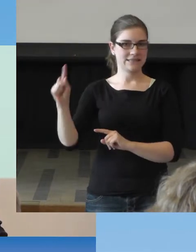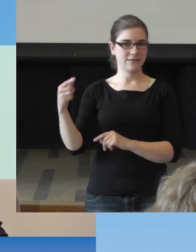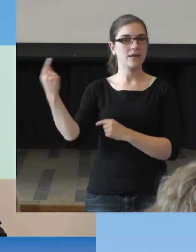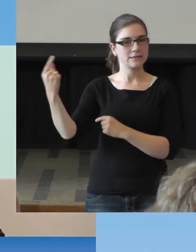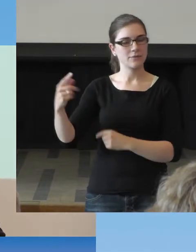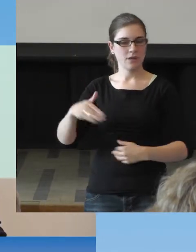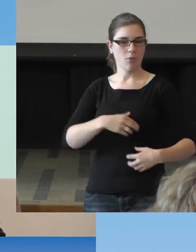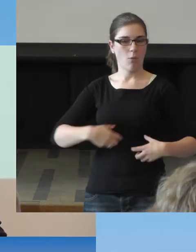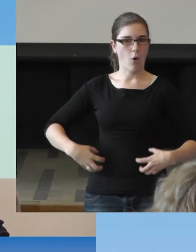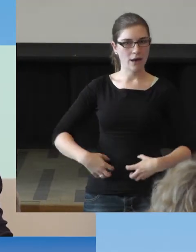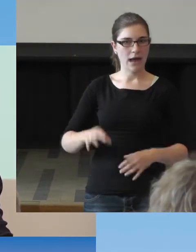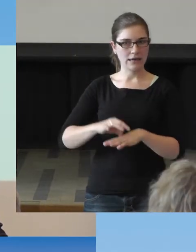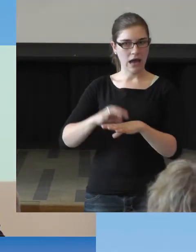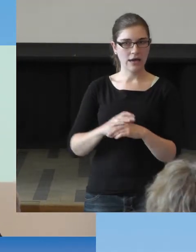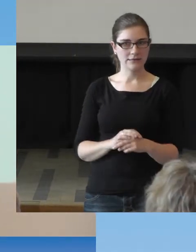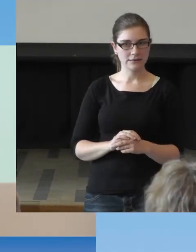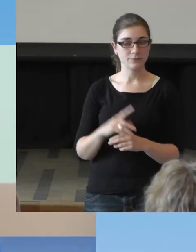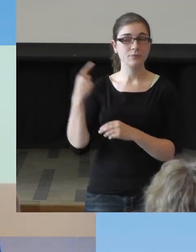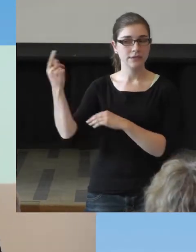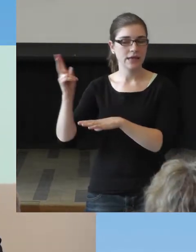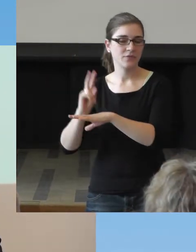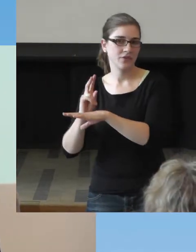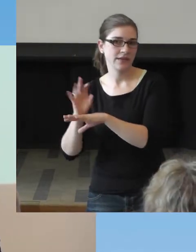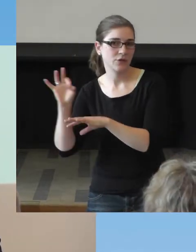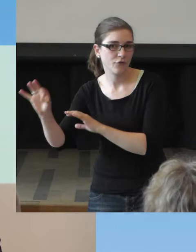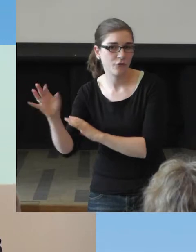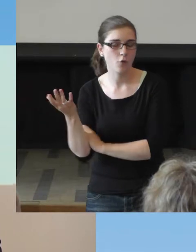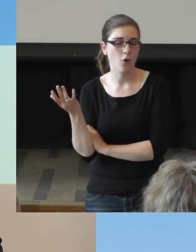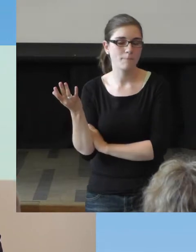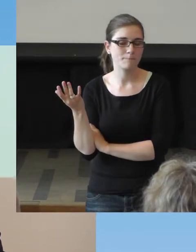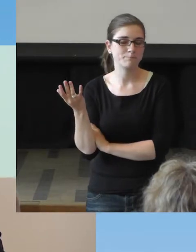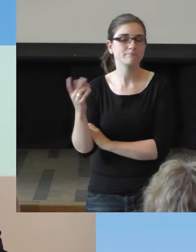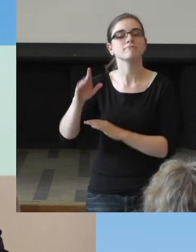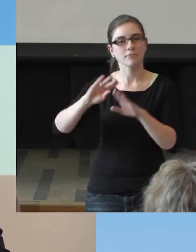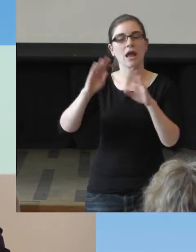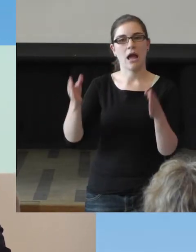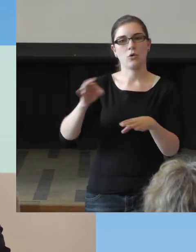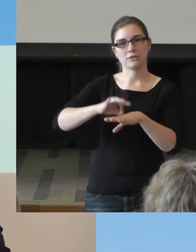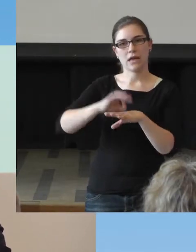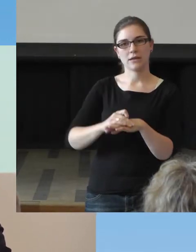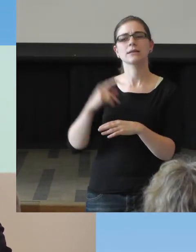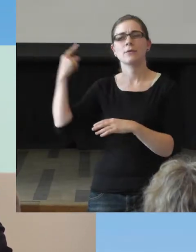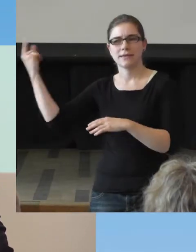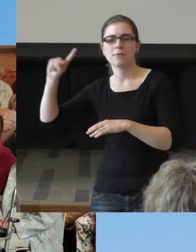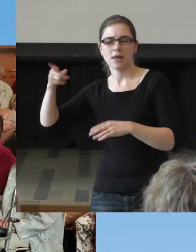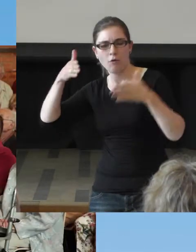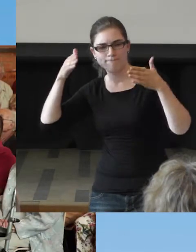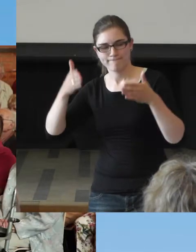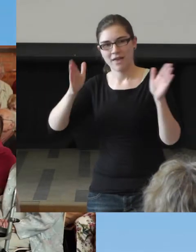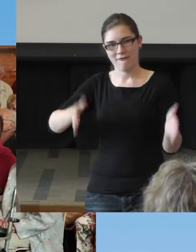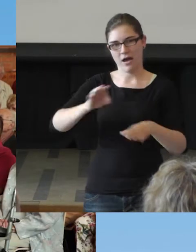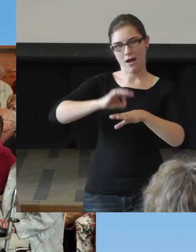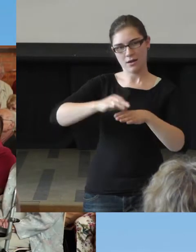Internist und vertritt heute den niedergelassenen Hausarzt, ist aber selbst auch Facharzt.